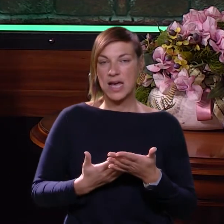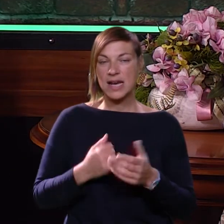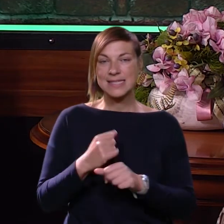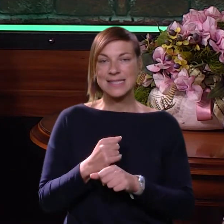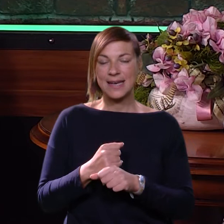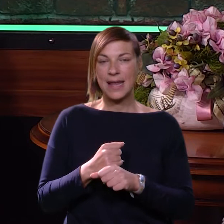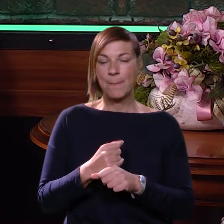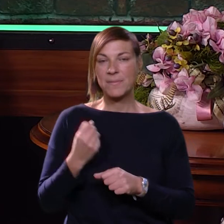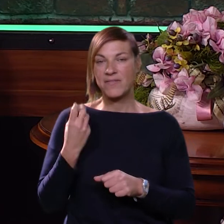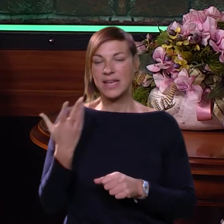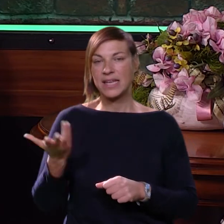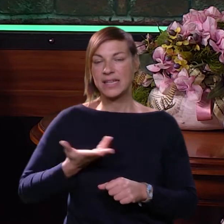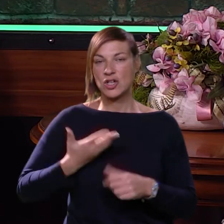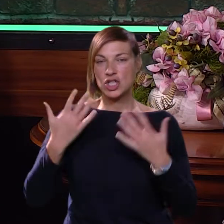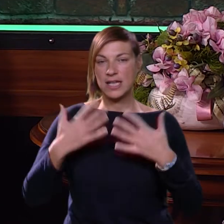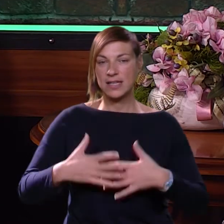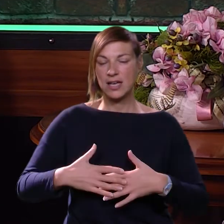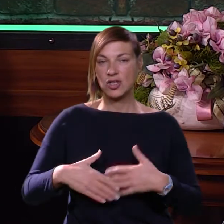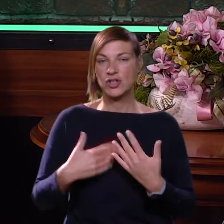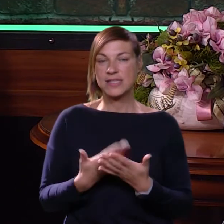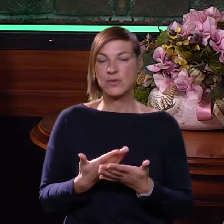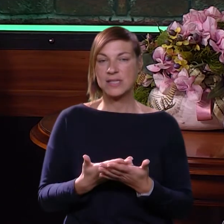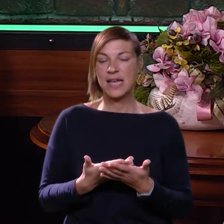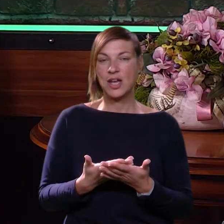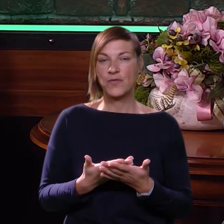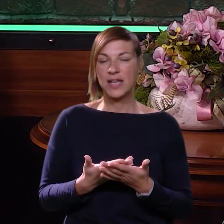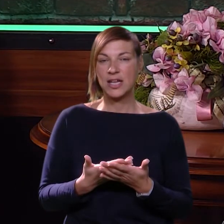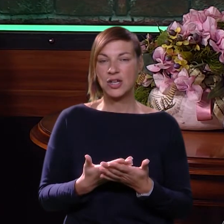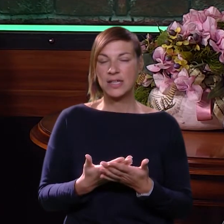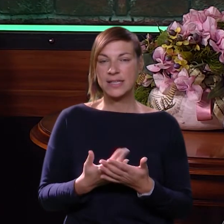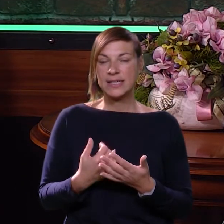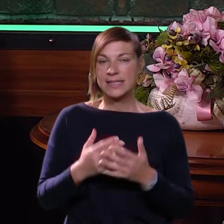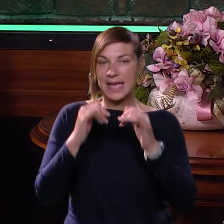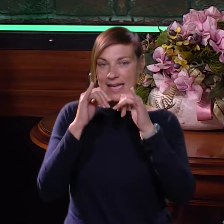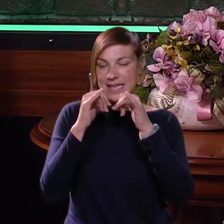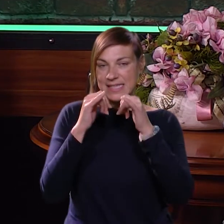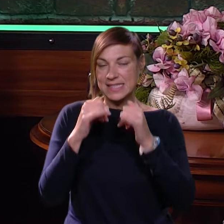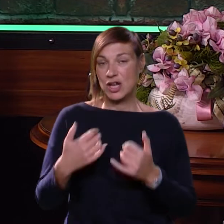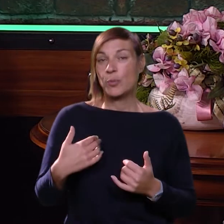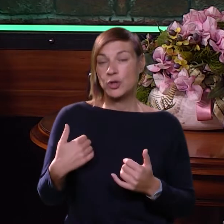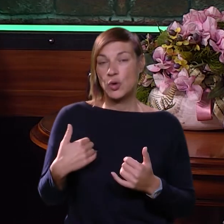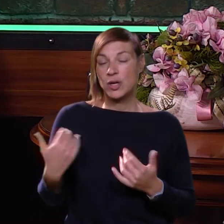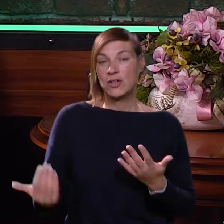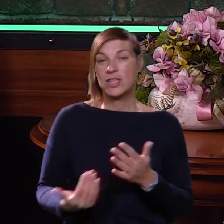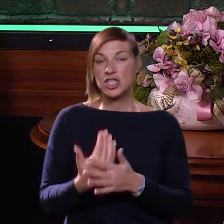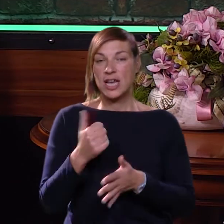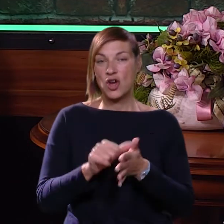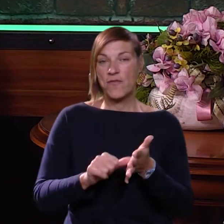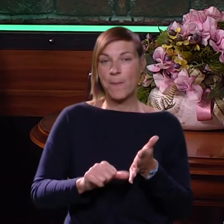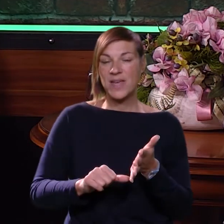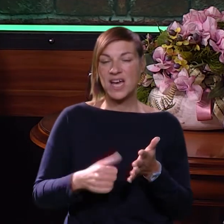je li napravljeni, kad je došla dijagnoza, u stvari ustanovljeno da je ipak duktalni invazivni karcinom dojke, onda je išla